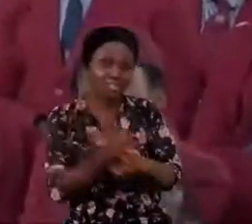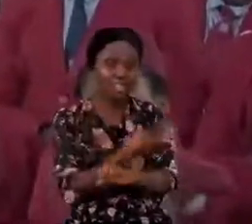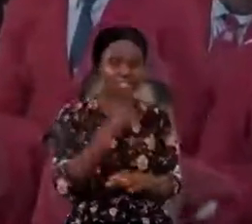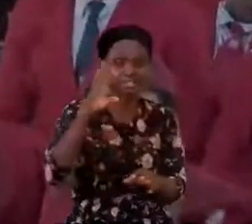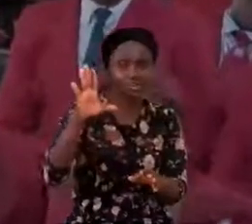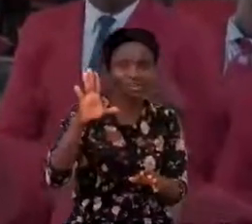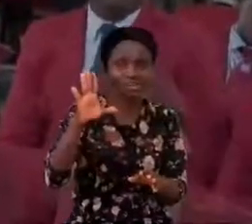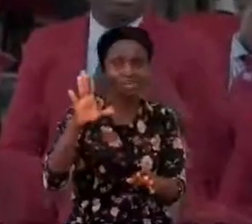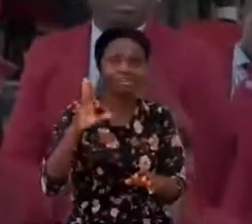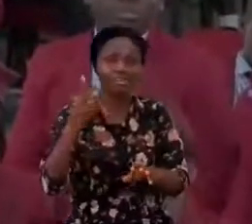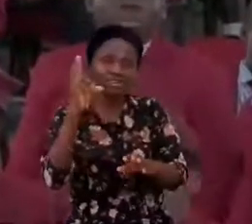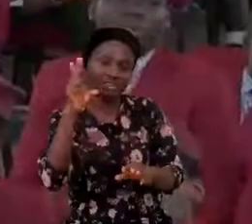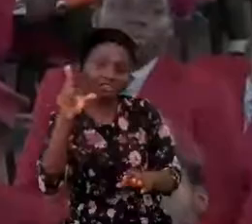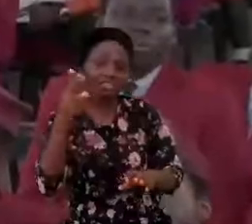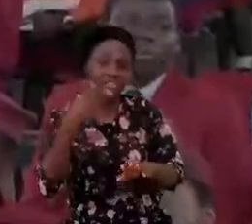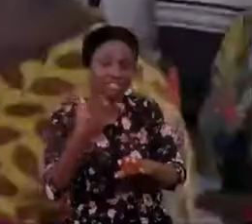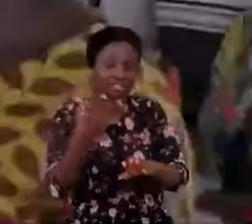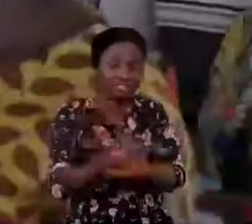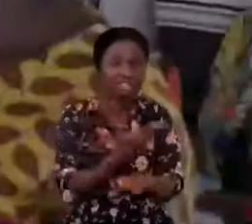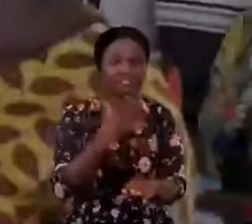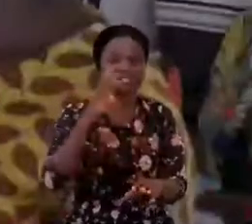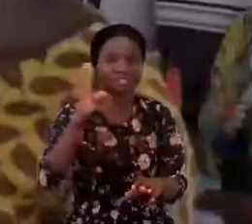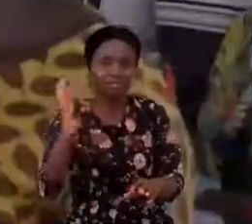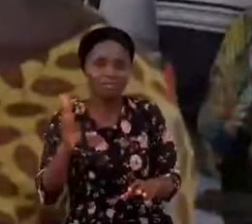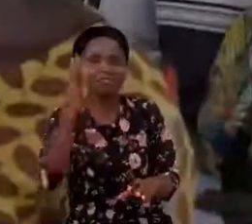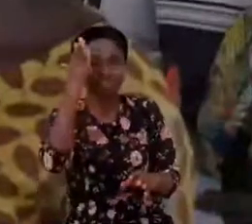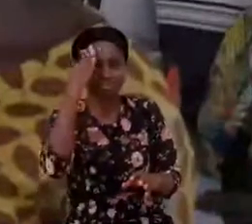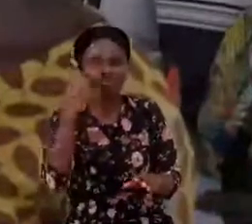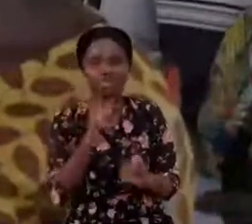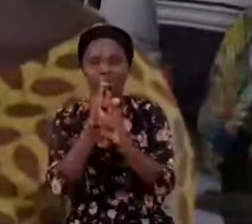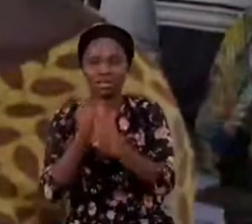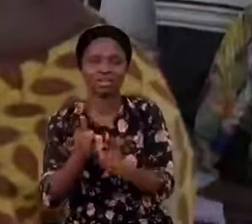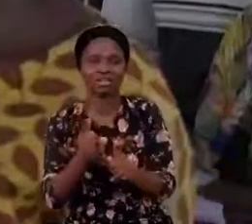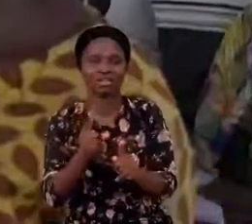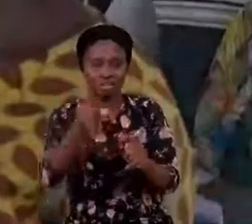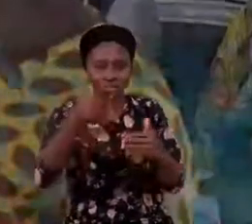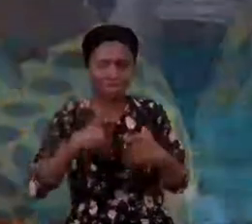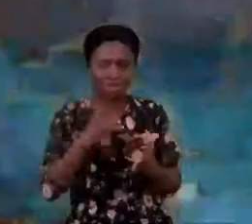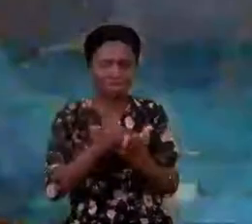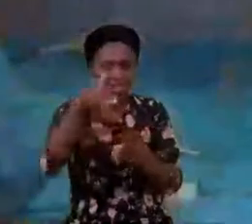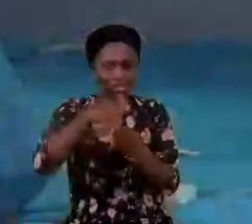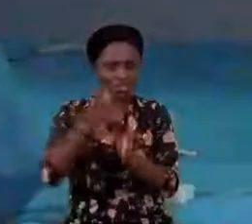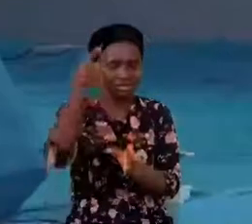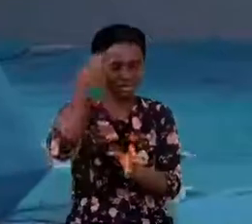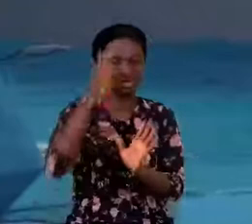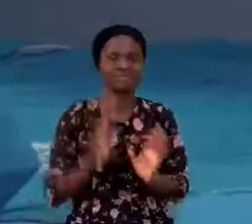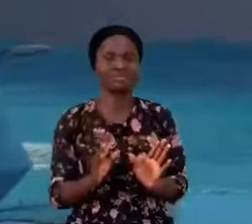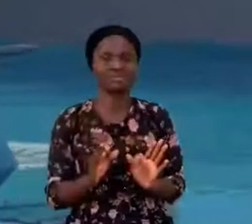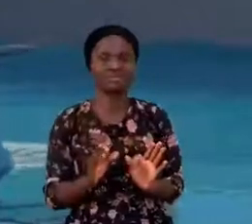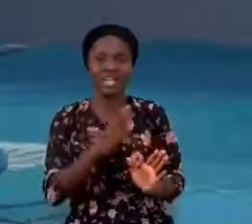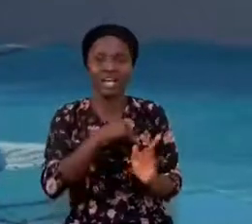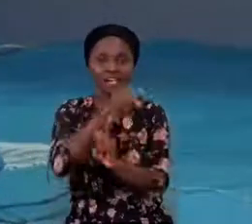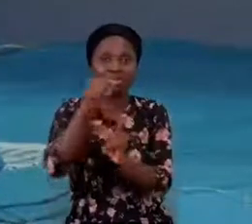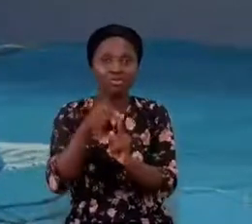finis les études, tu deviens professeur, tu ne peux pas rejeter la table de multiplication pour dire « Ah, ça c'est élémentaire.